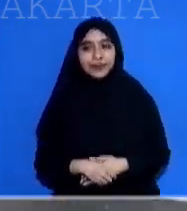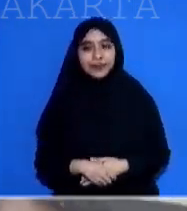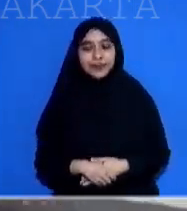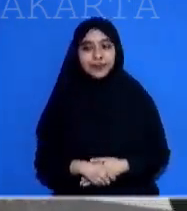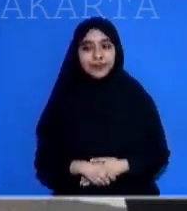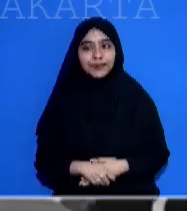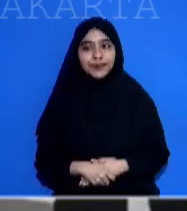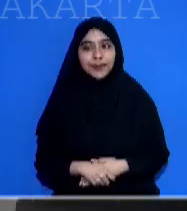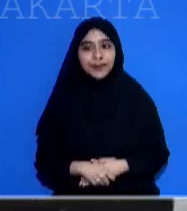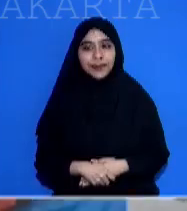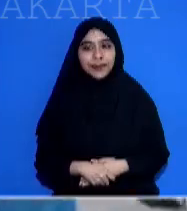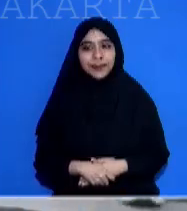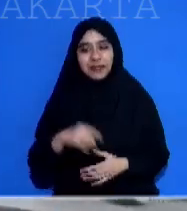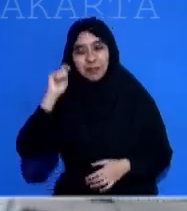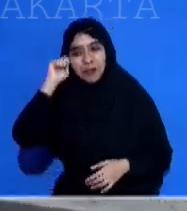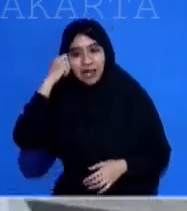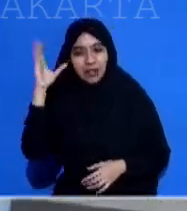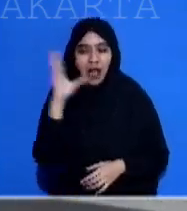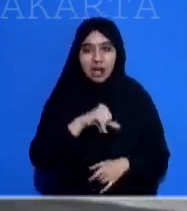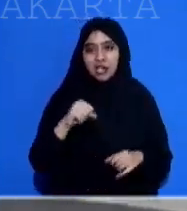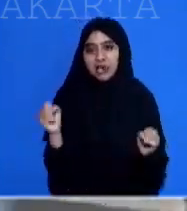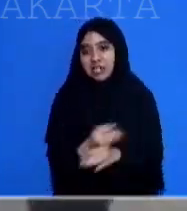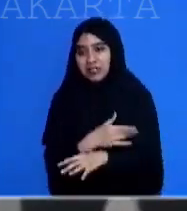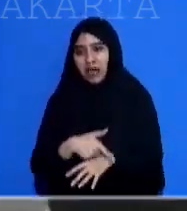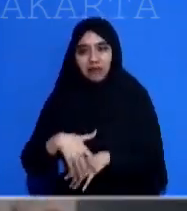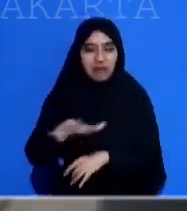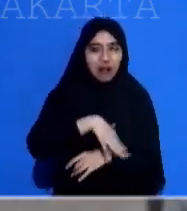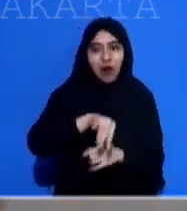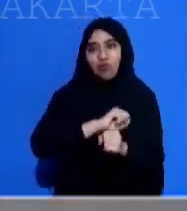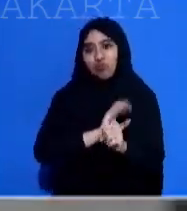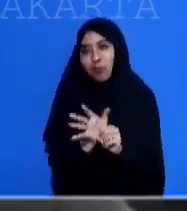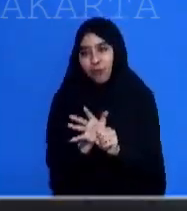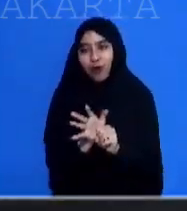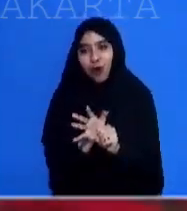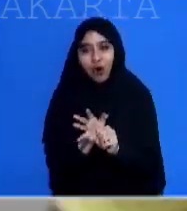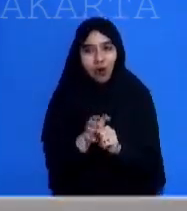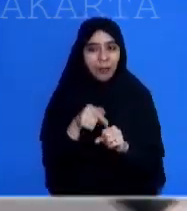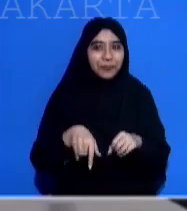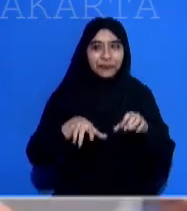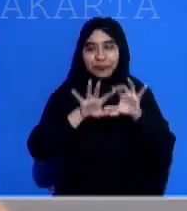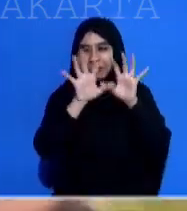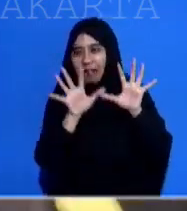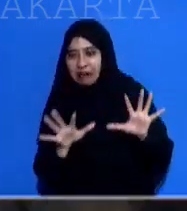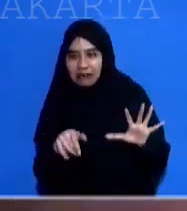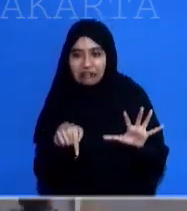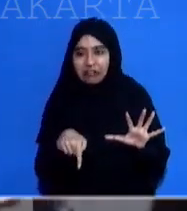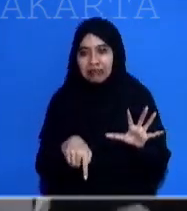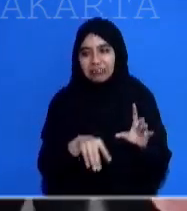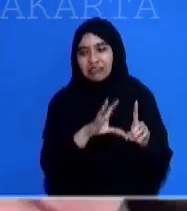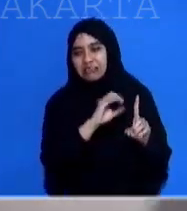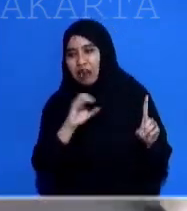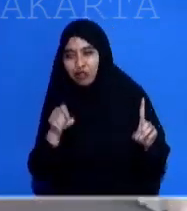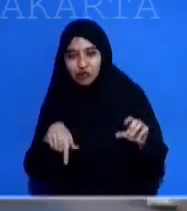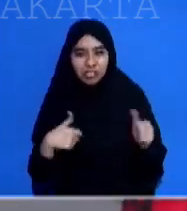daerah peringatan Hari buru sedunia di wilayah kabupaten Kulon Progo diwarnai dengan suasana kemeriahan ratusan warga tampak mengikuti